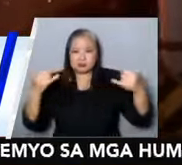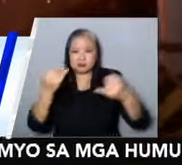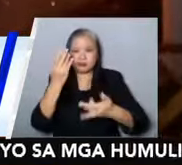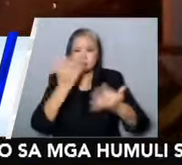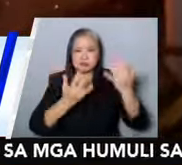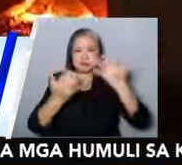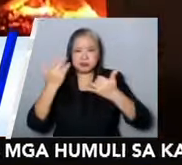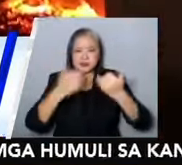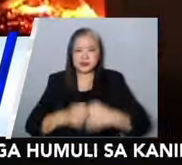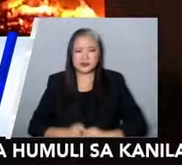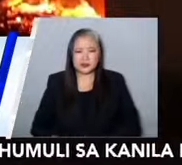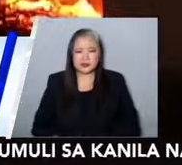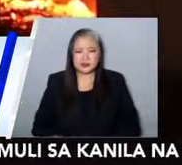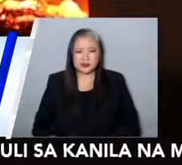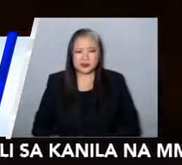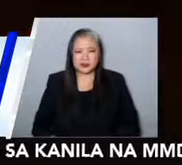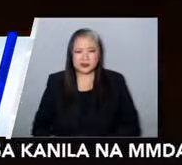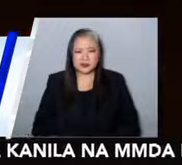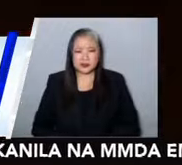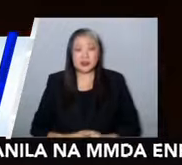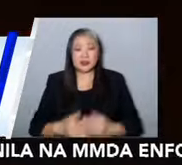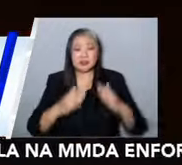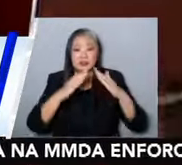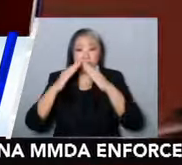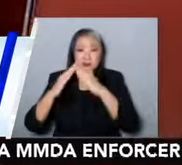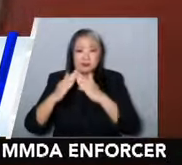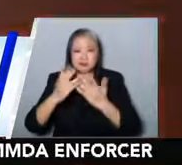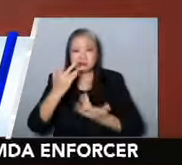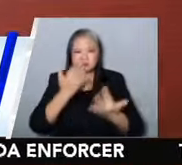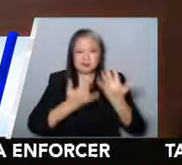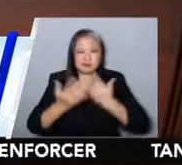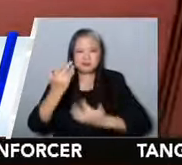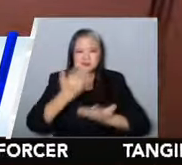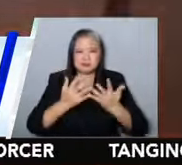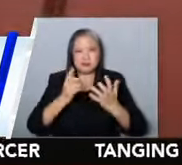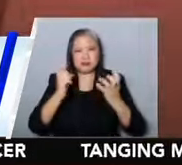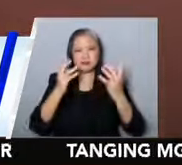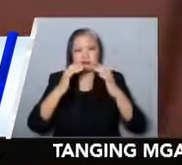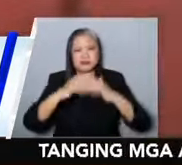Mabilis na natupok ang estruktura na gawa sa light materials.